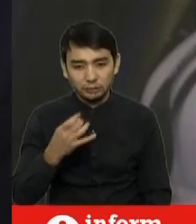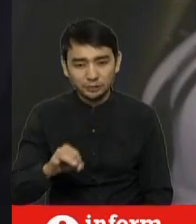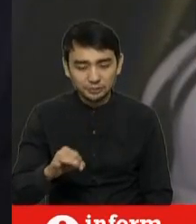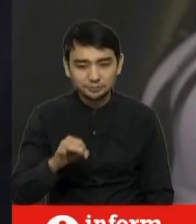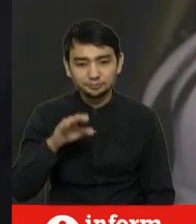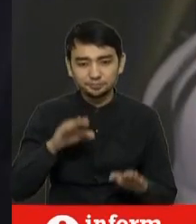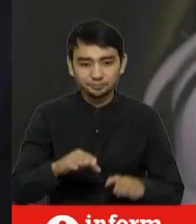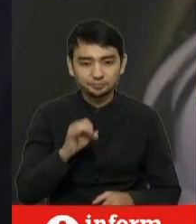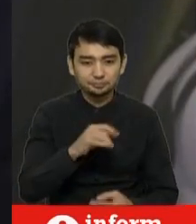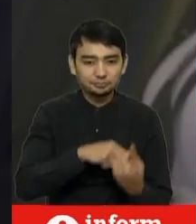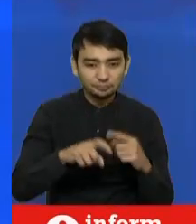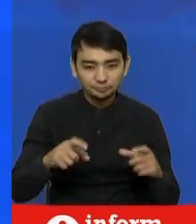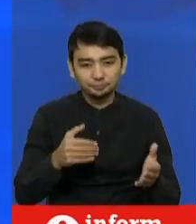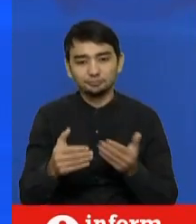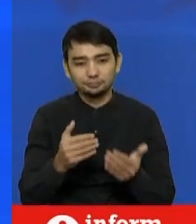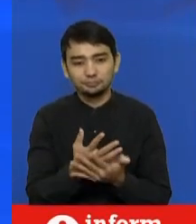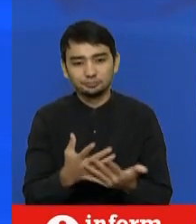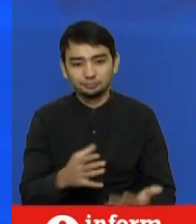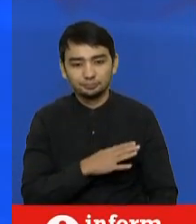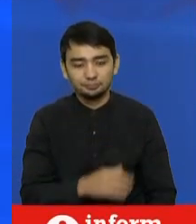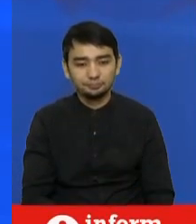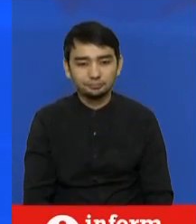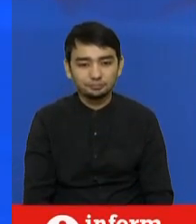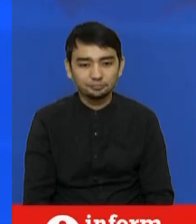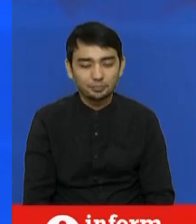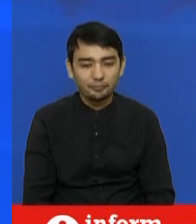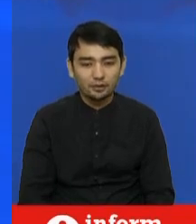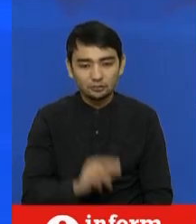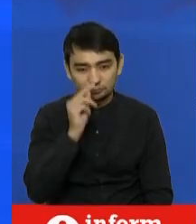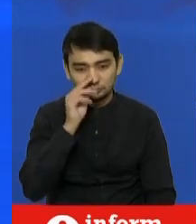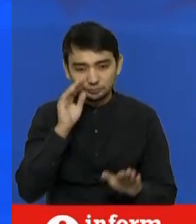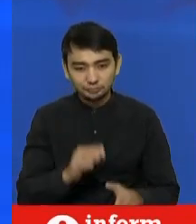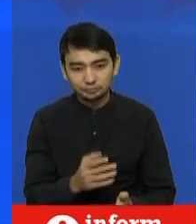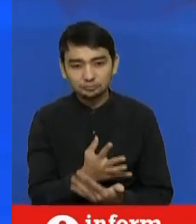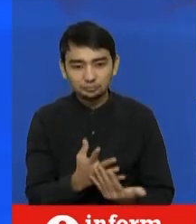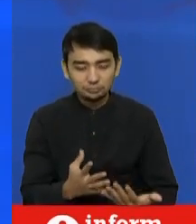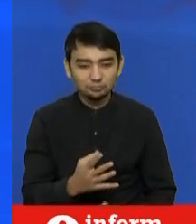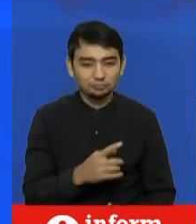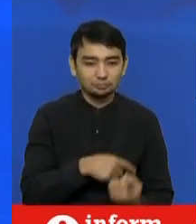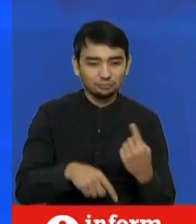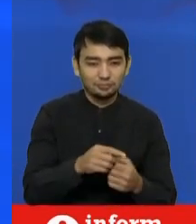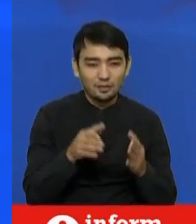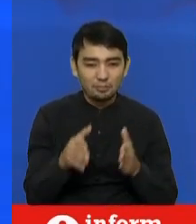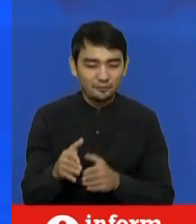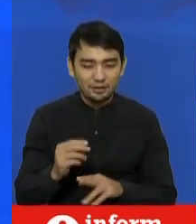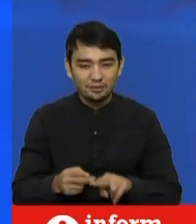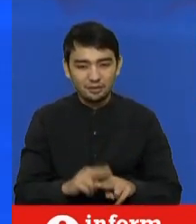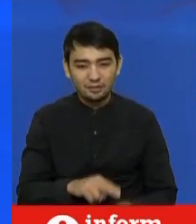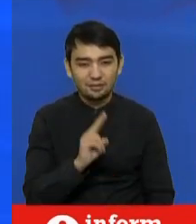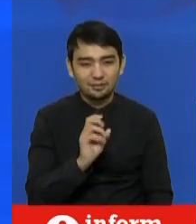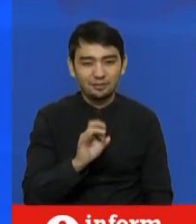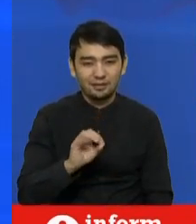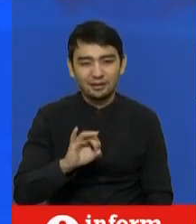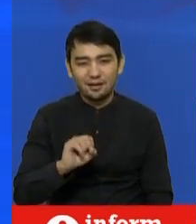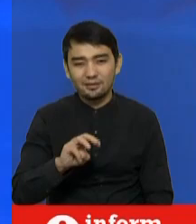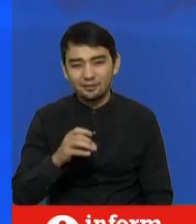с начинающими предпринимателями. Креативная индустрия. В Шымкенте определены 5 приоритетных направлений креативной индустрии. Это кино